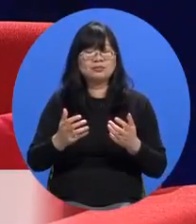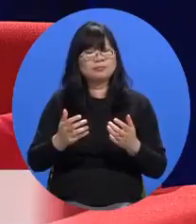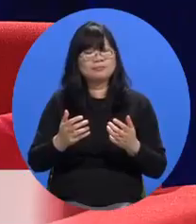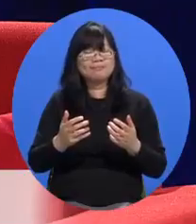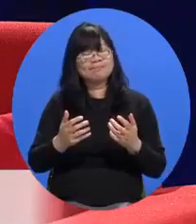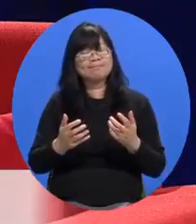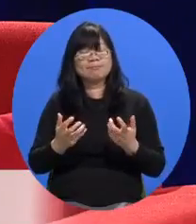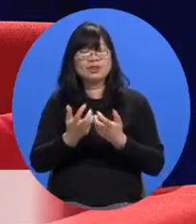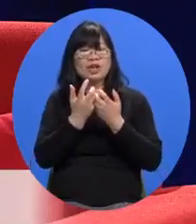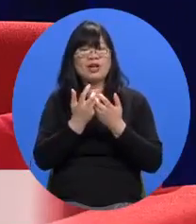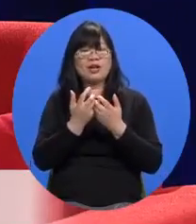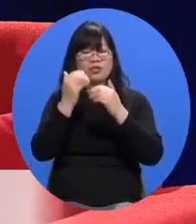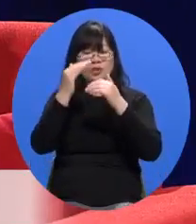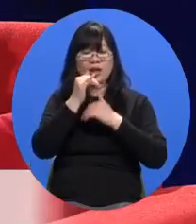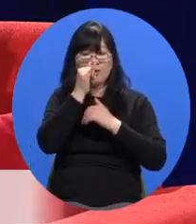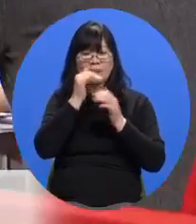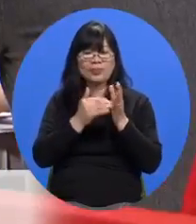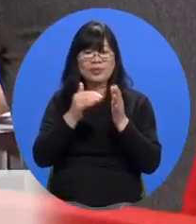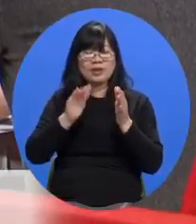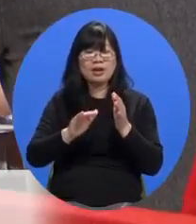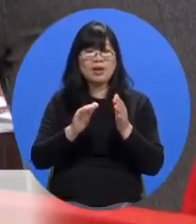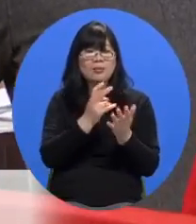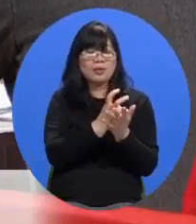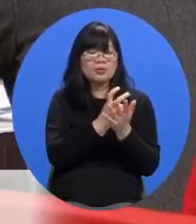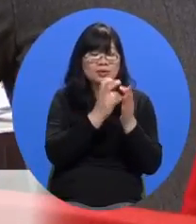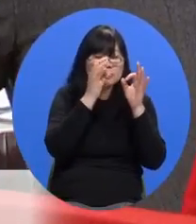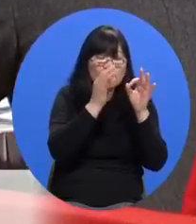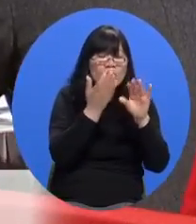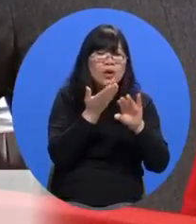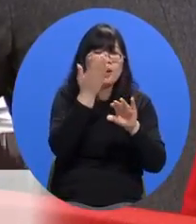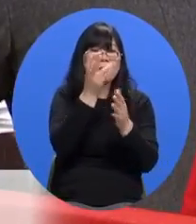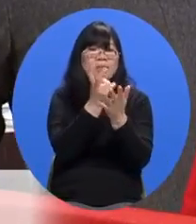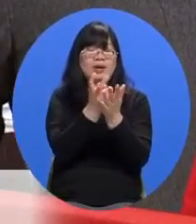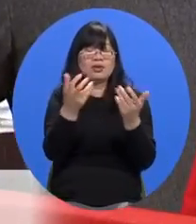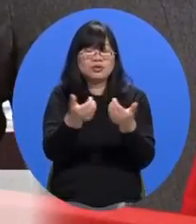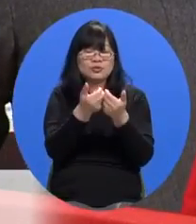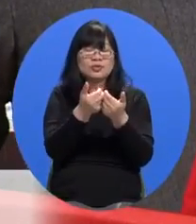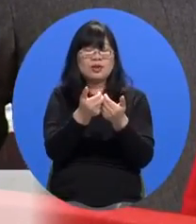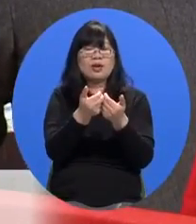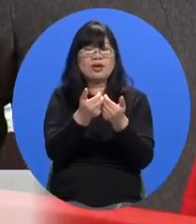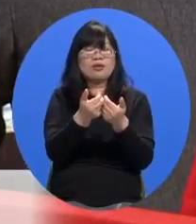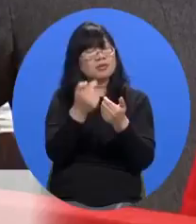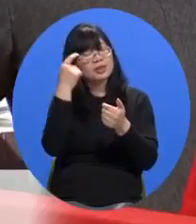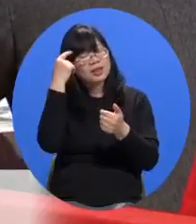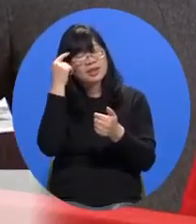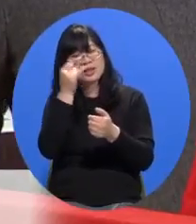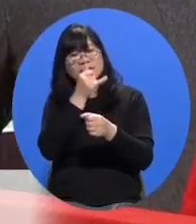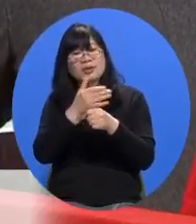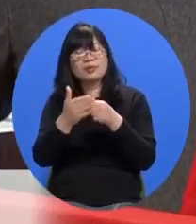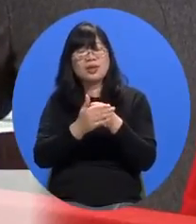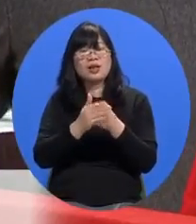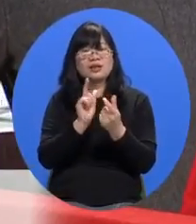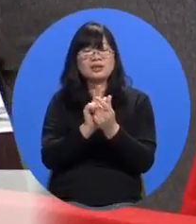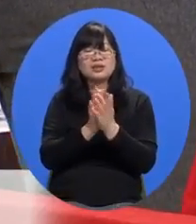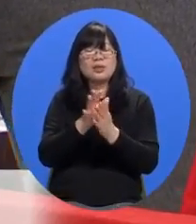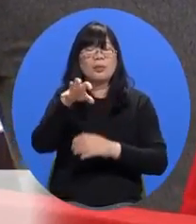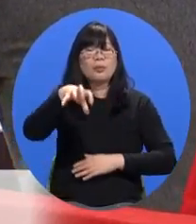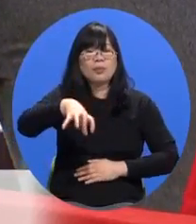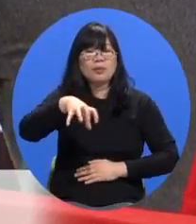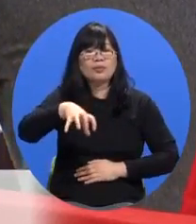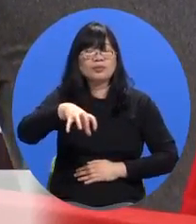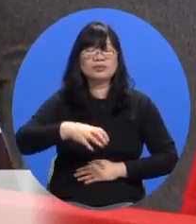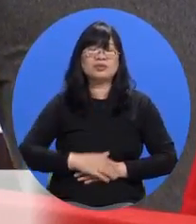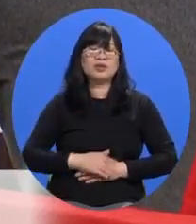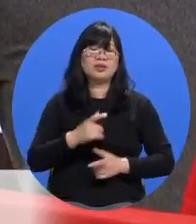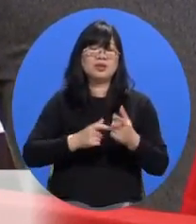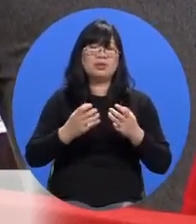부분은 있더라고요. 근데 사실은 법률이라고 하는 게 상위법과의 충돌에 대한 부분도 좀 감안을 하면서 그리고 현장에서의 어떤